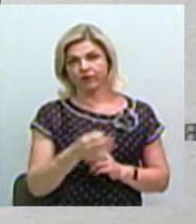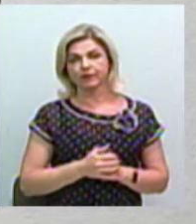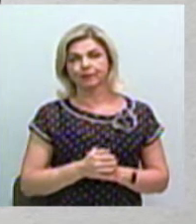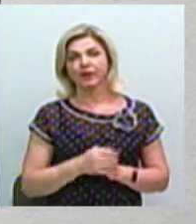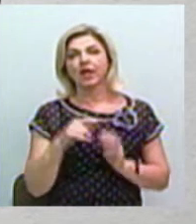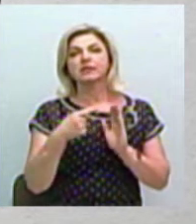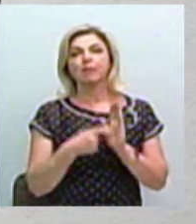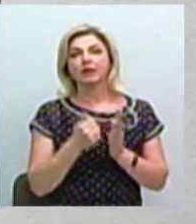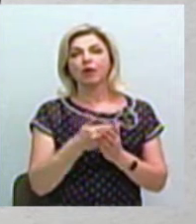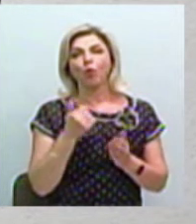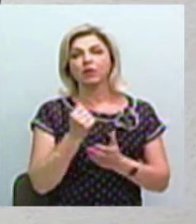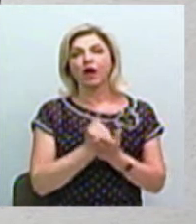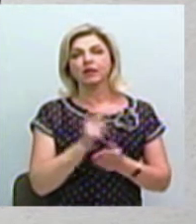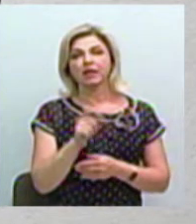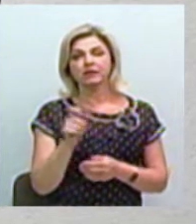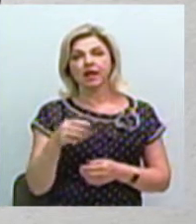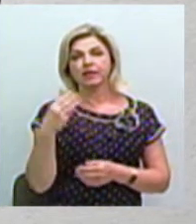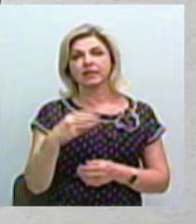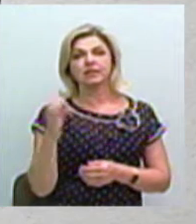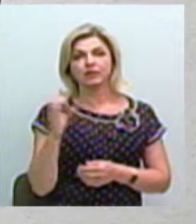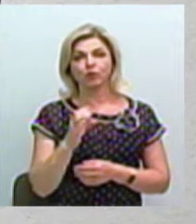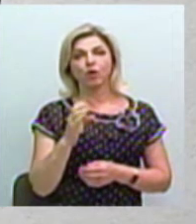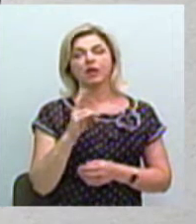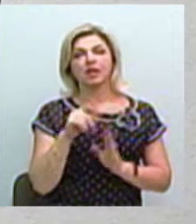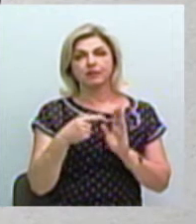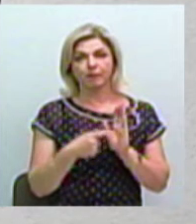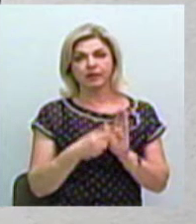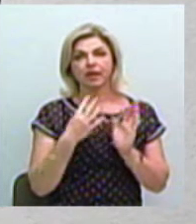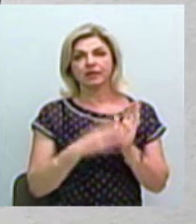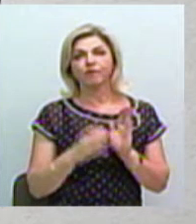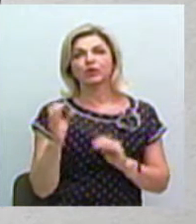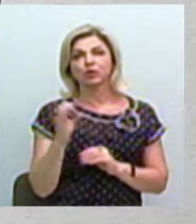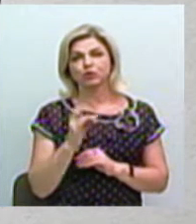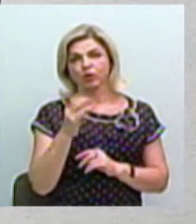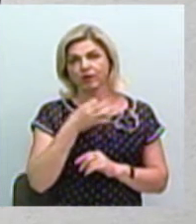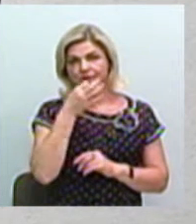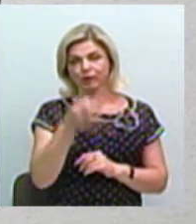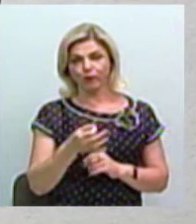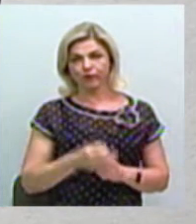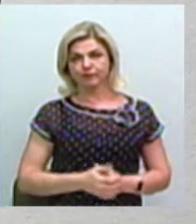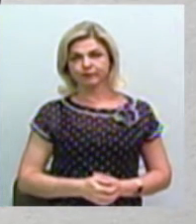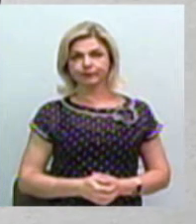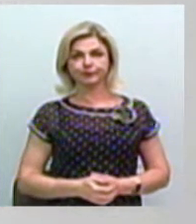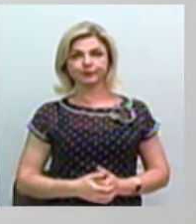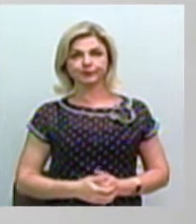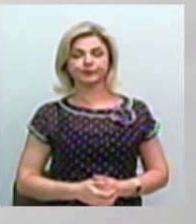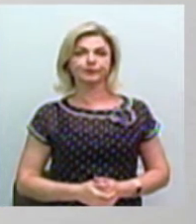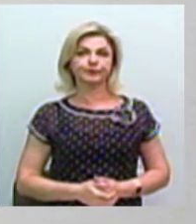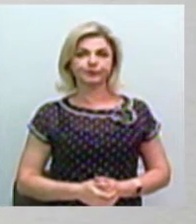Запитання кандидатів – 30 секунд на запитання, 90 секунд на відповідь.